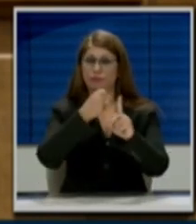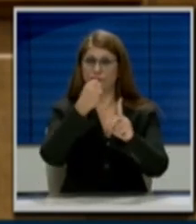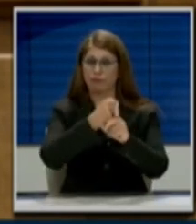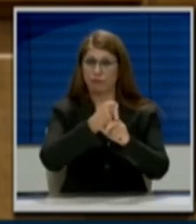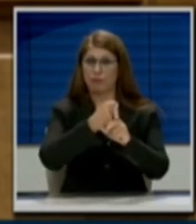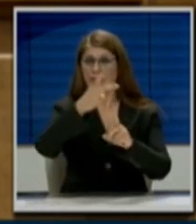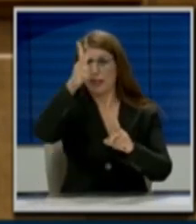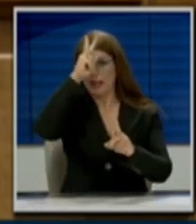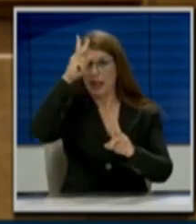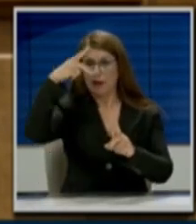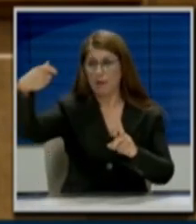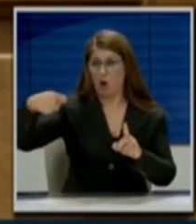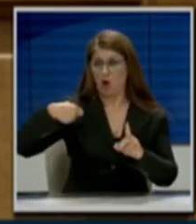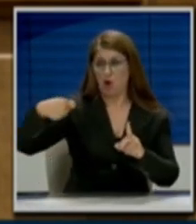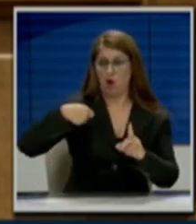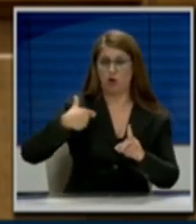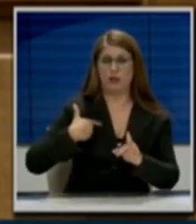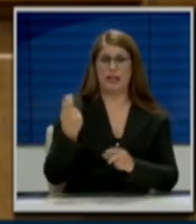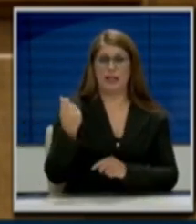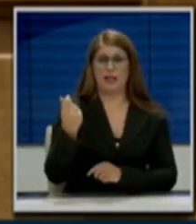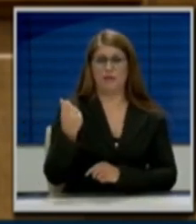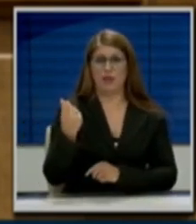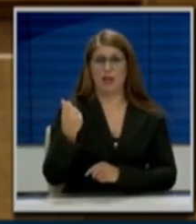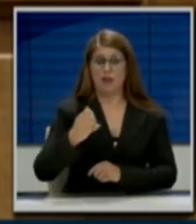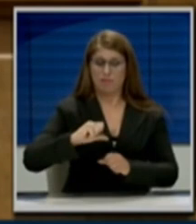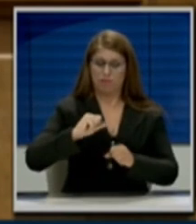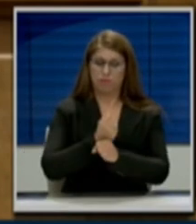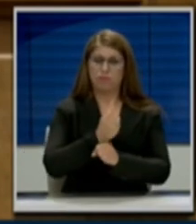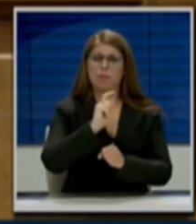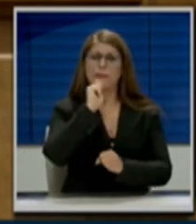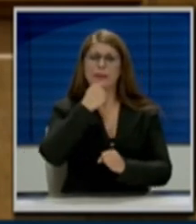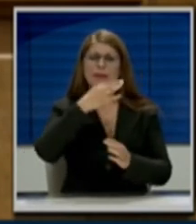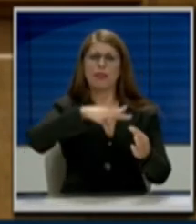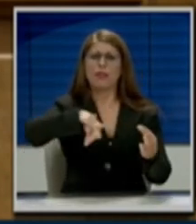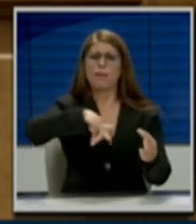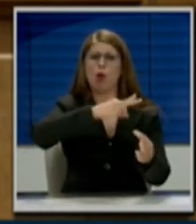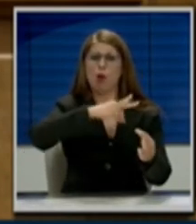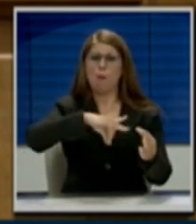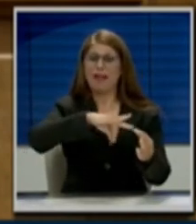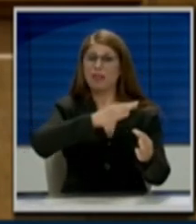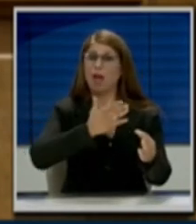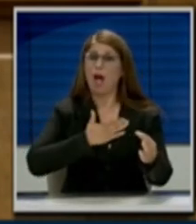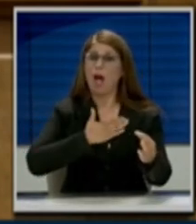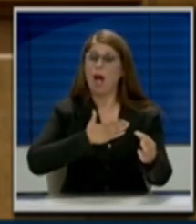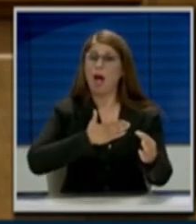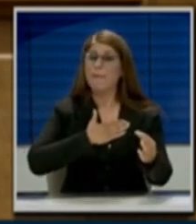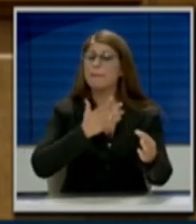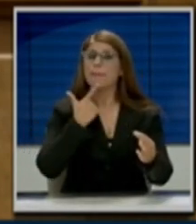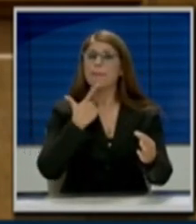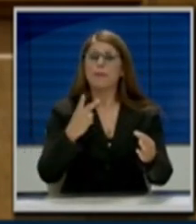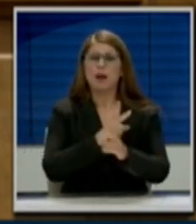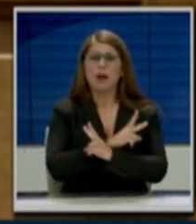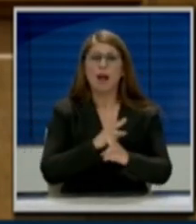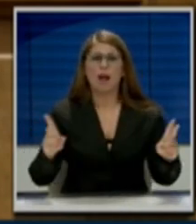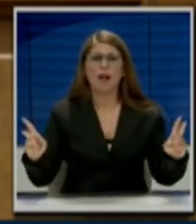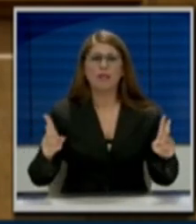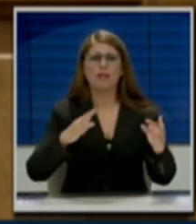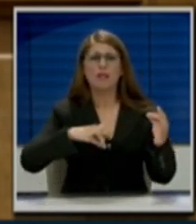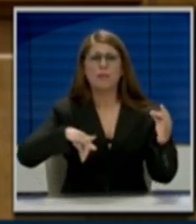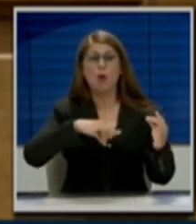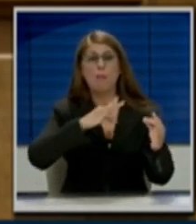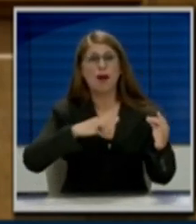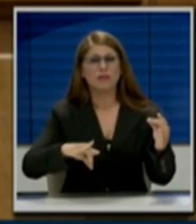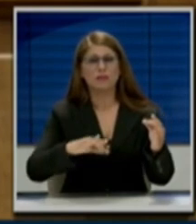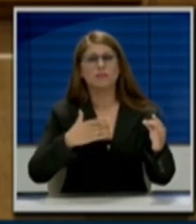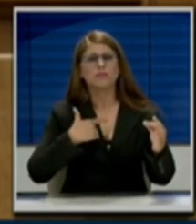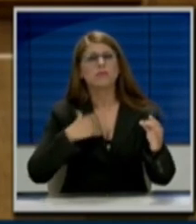γερμανικών οφειλών. Επιμένετε στη μυστική διπλωματία, ενώ εμείς πιστεύουμε στη φανερή διπλωματία την